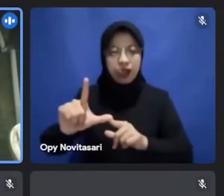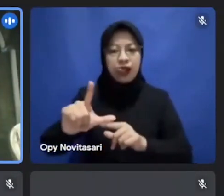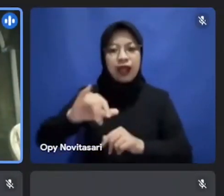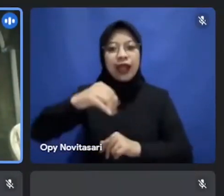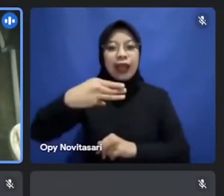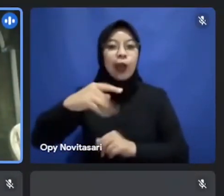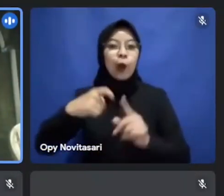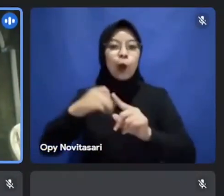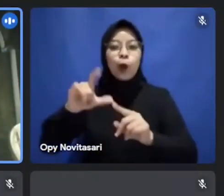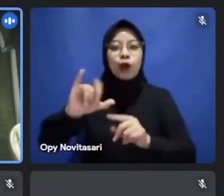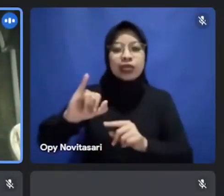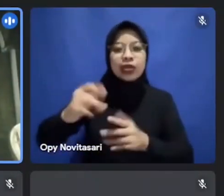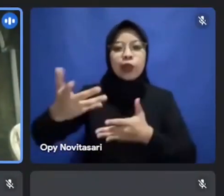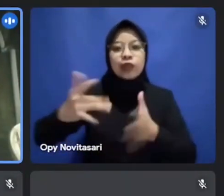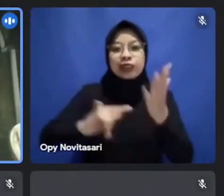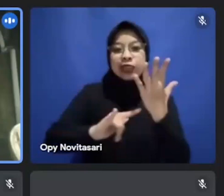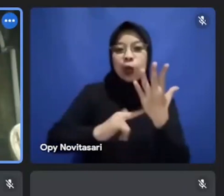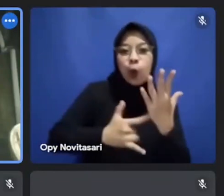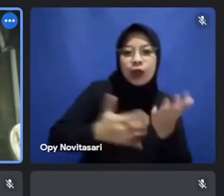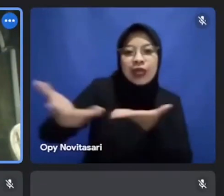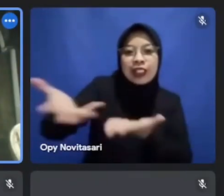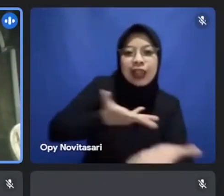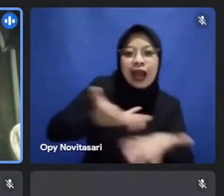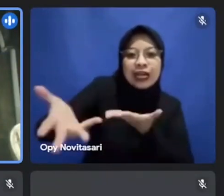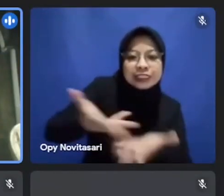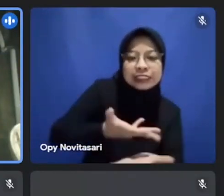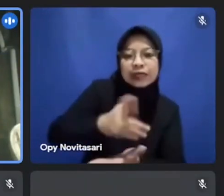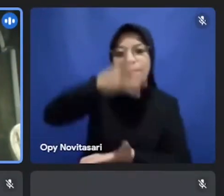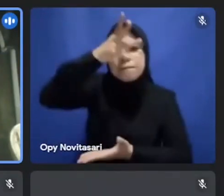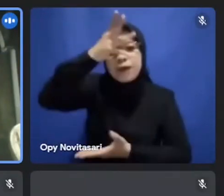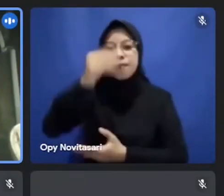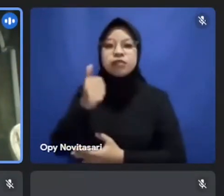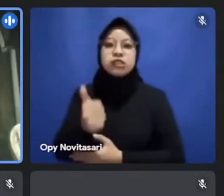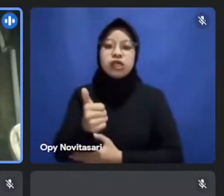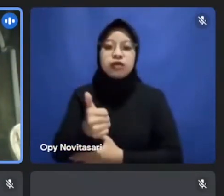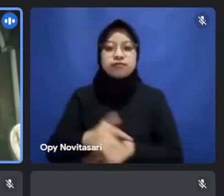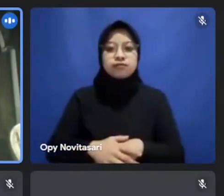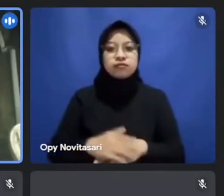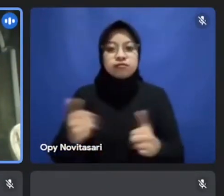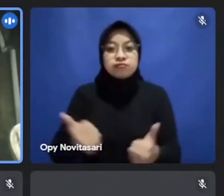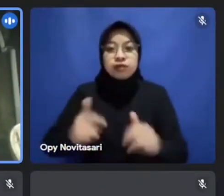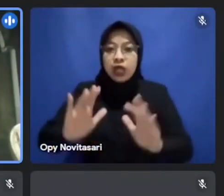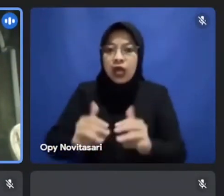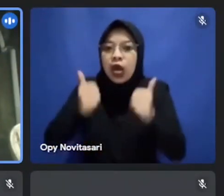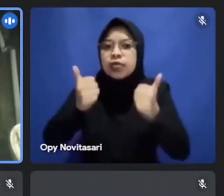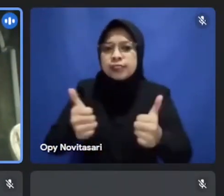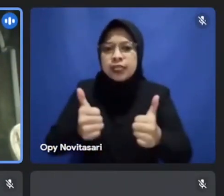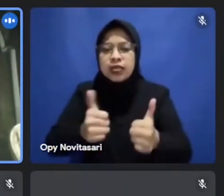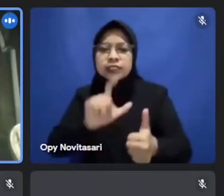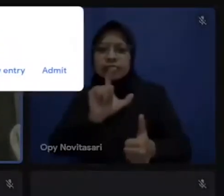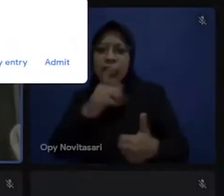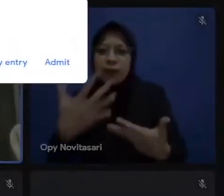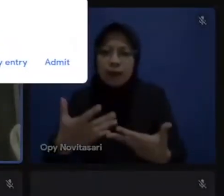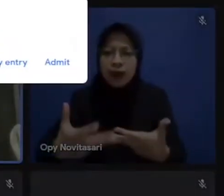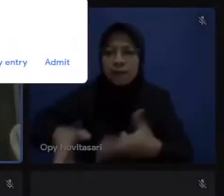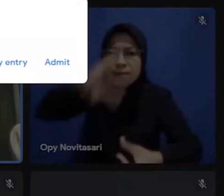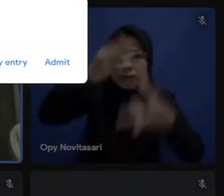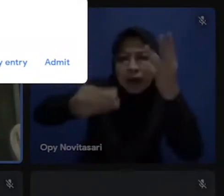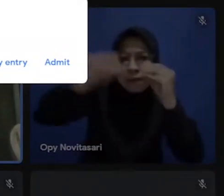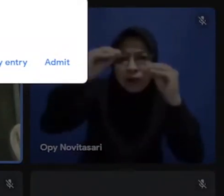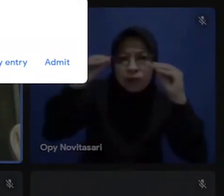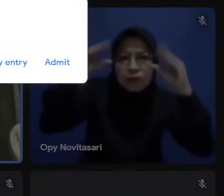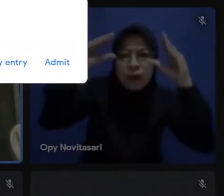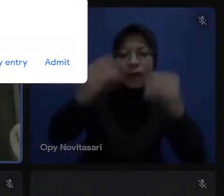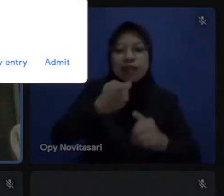akustik dan interaksi teknologi sehari-hari karya-karyanya mengajak khayak untuk menilik ulang pemahaman